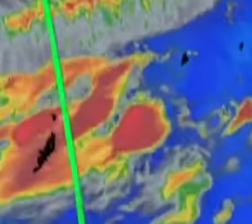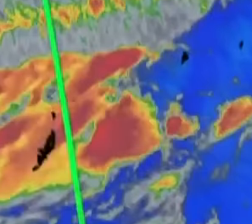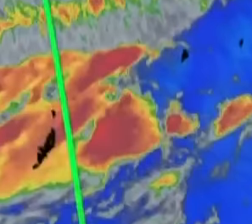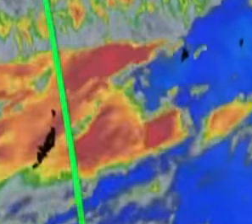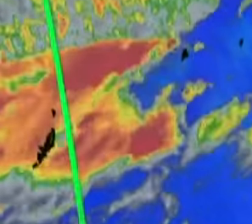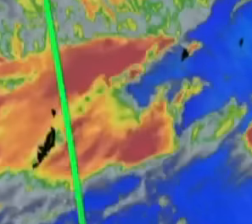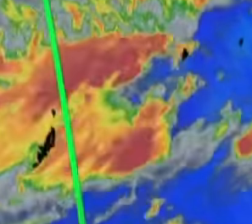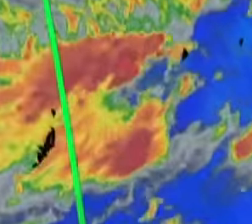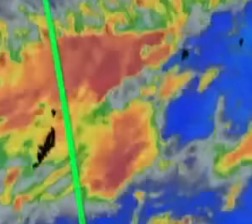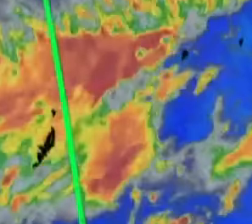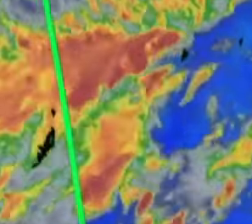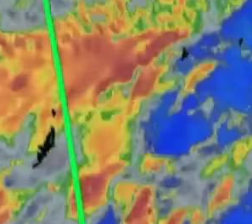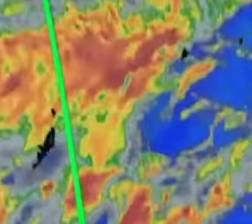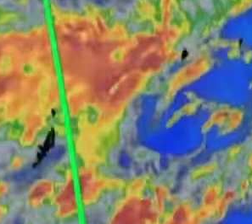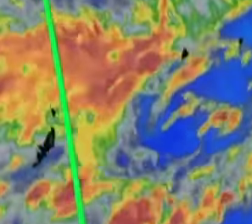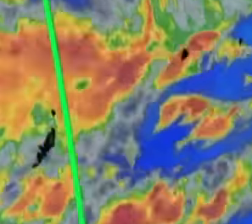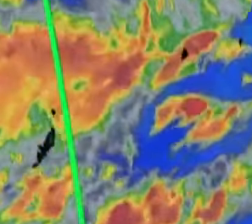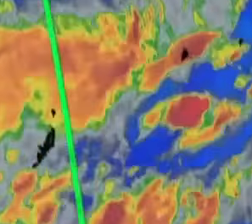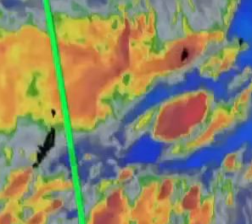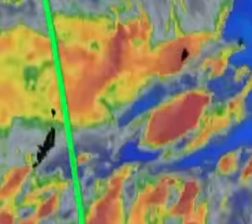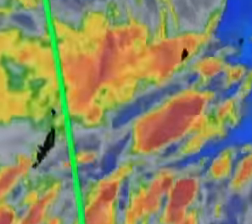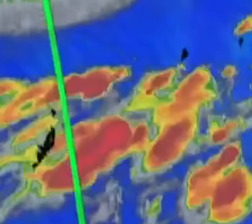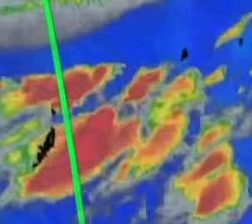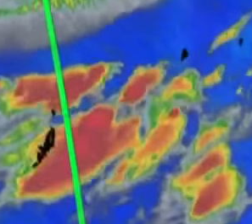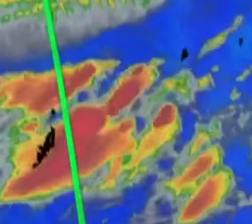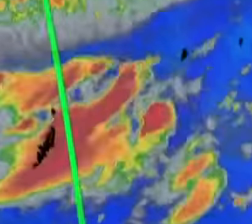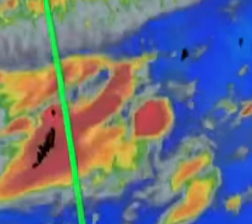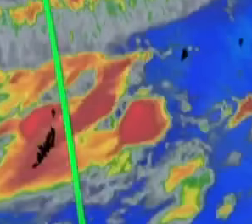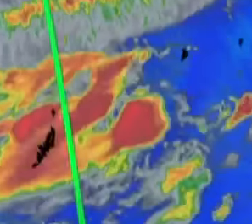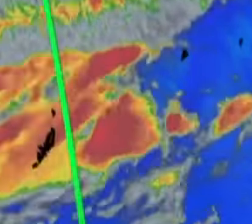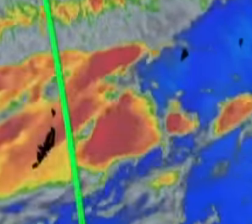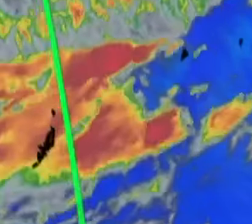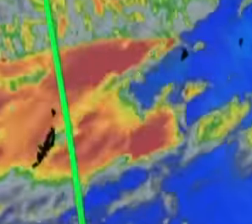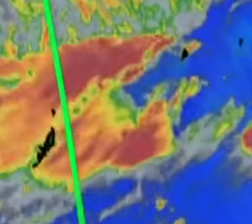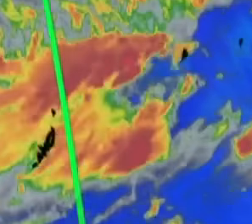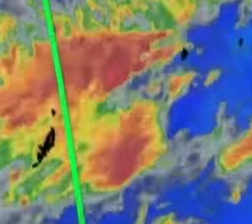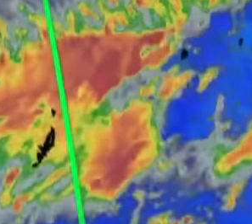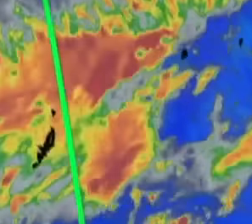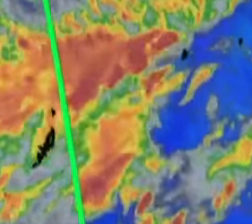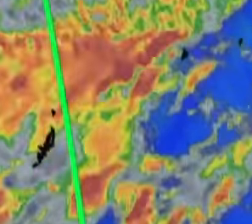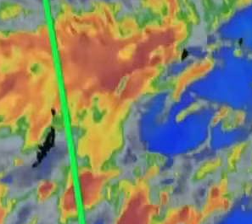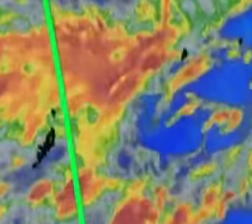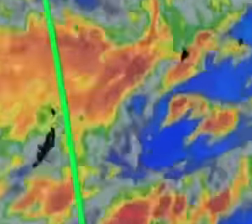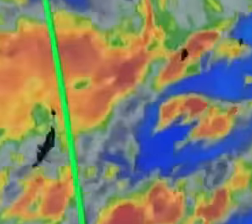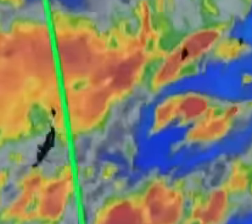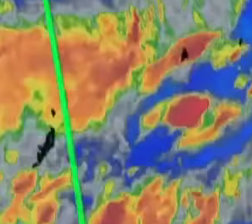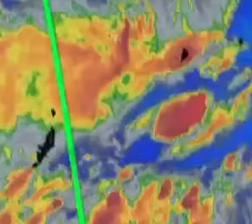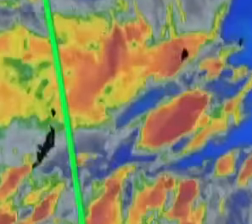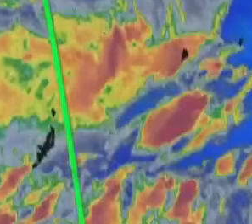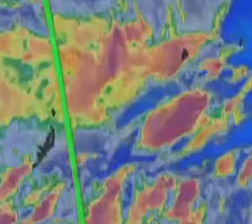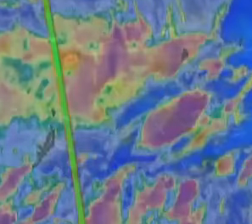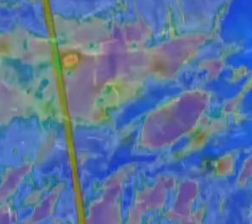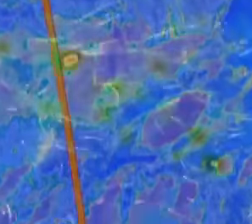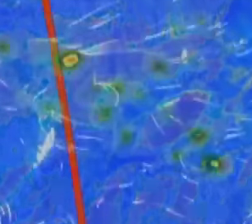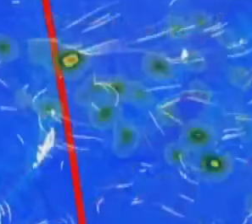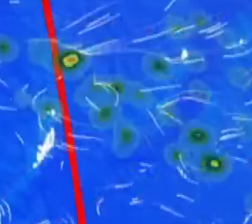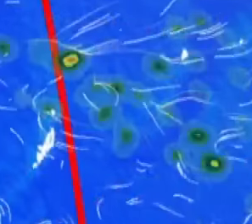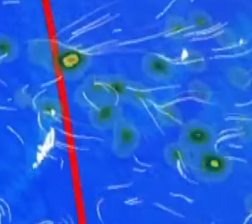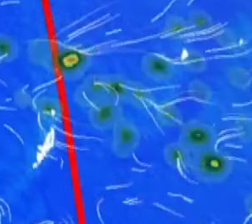muli bukas. Pero papahina na po itong habagat dahil patuloy din ang paglayo ng bagyong humihila rito. Aasahan pa rin po